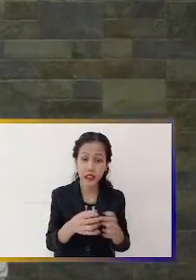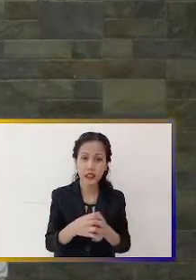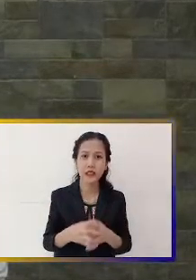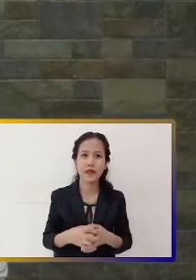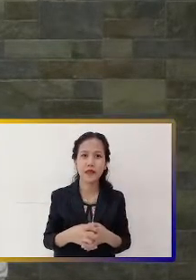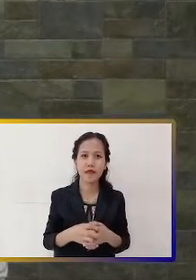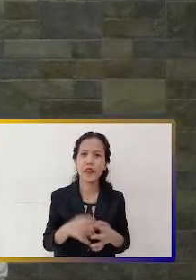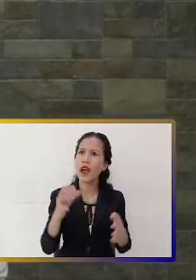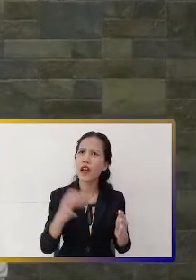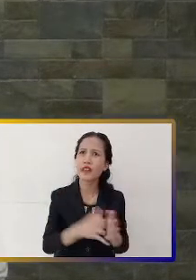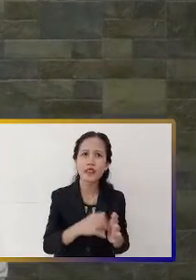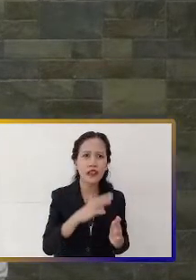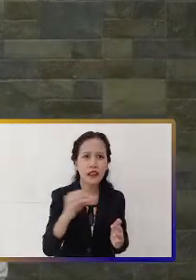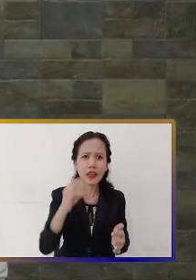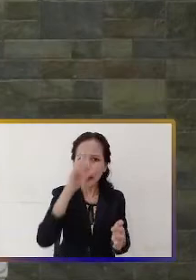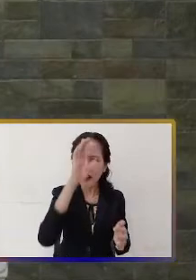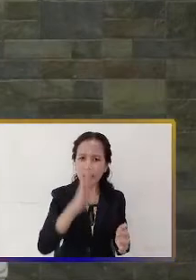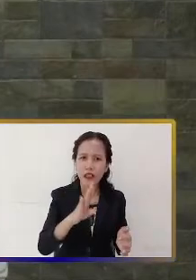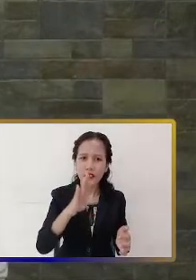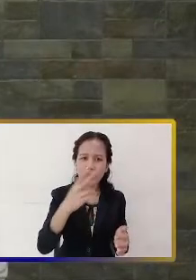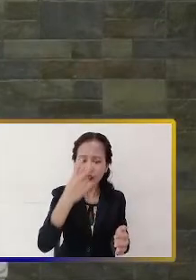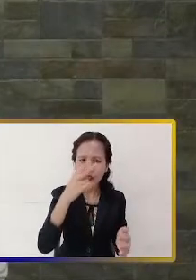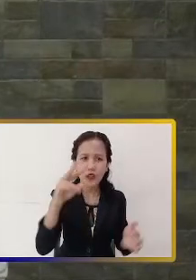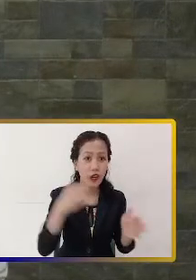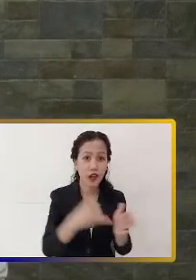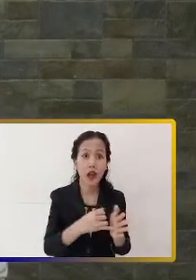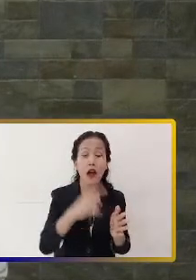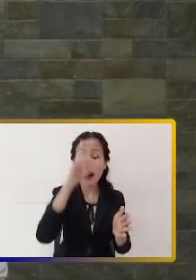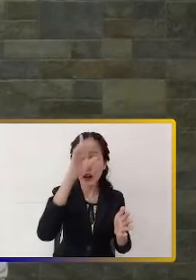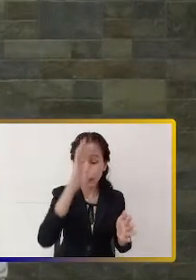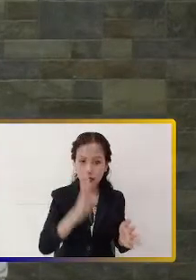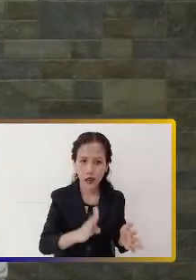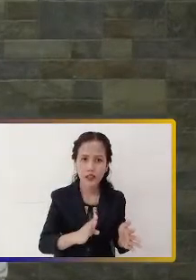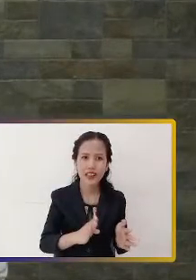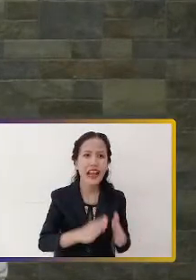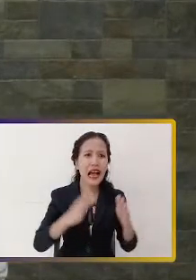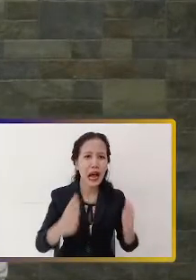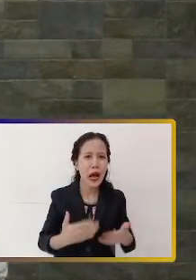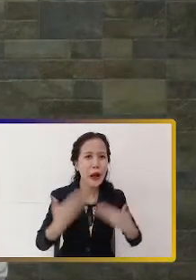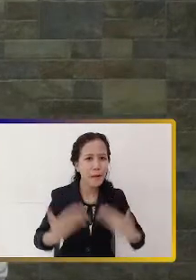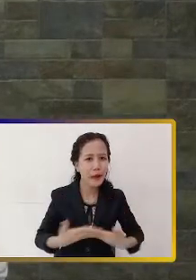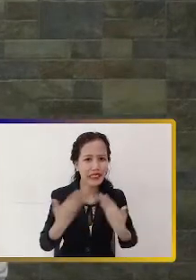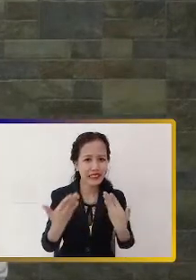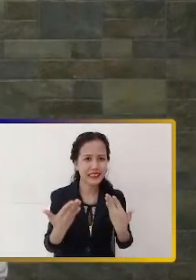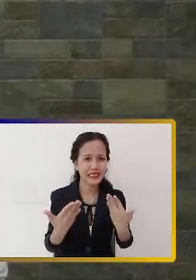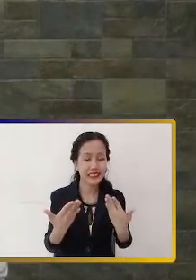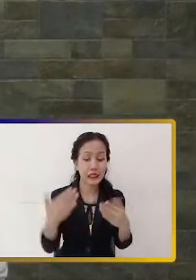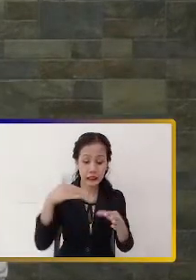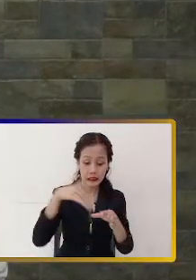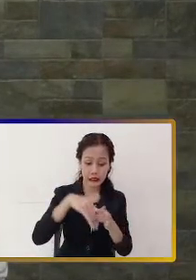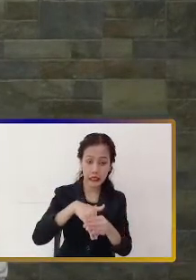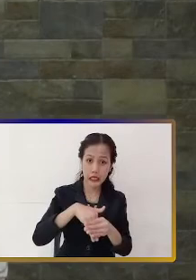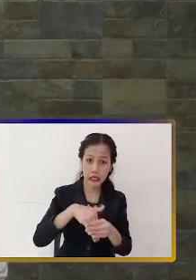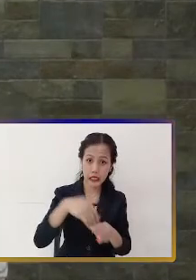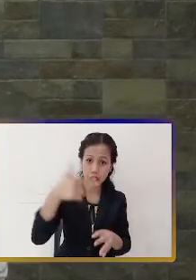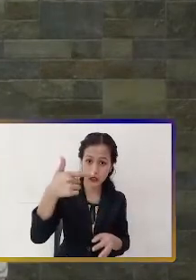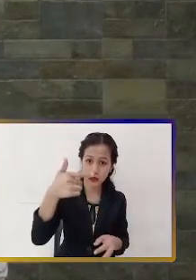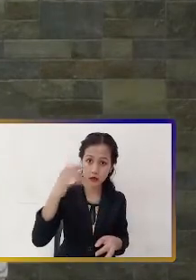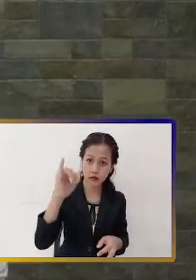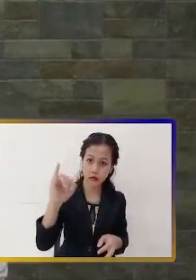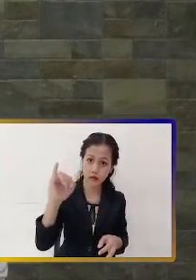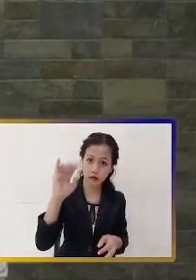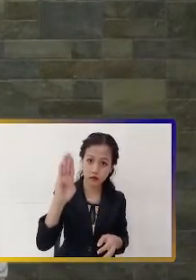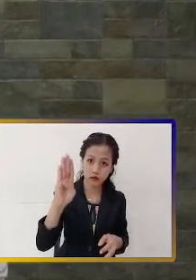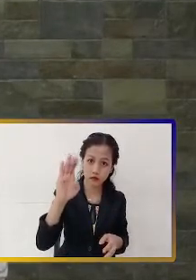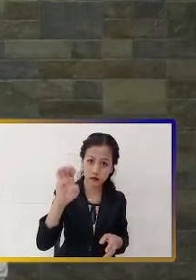saw it and the Lord was pleased. And so the Bible says, in Gibeon, the Lord appeared to